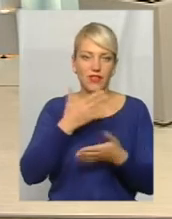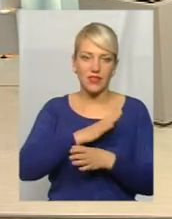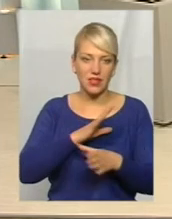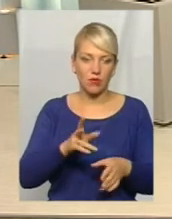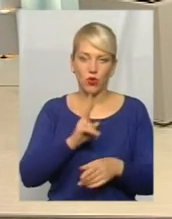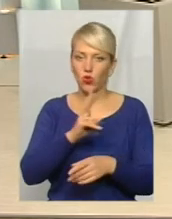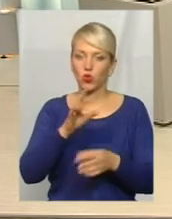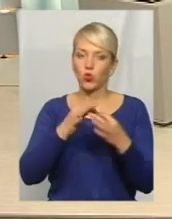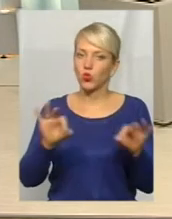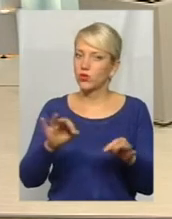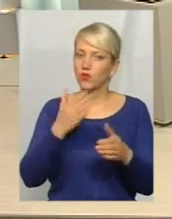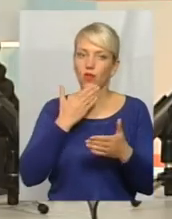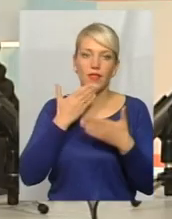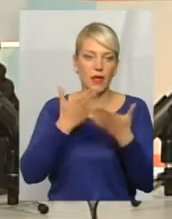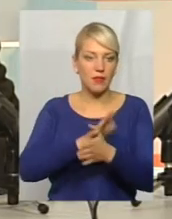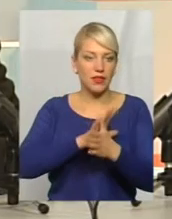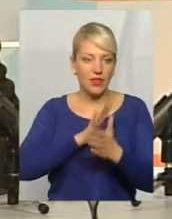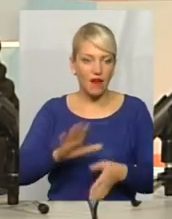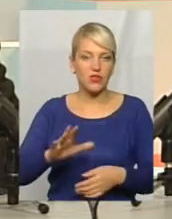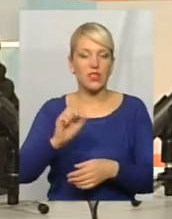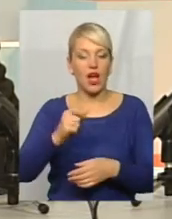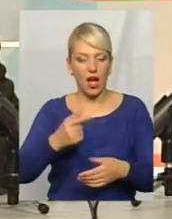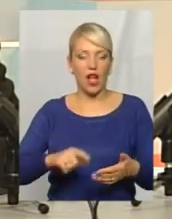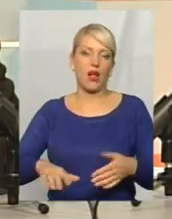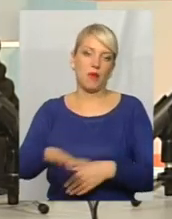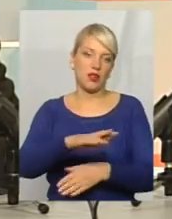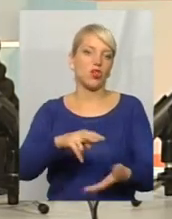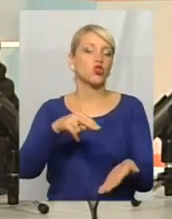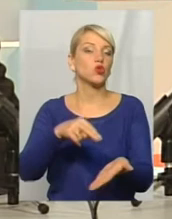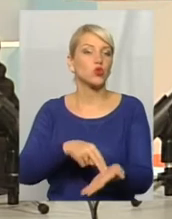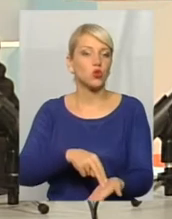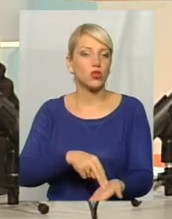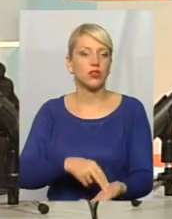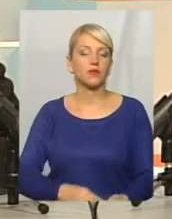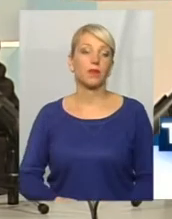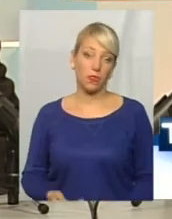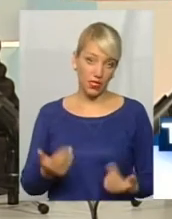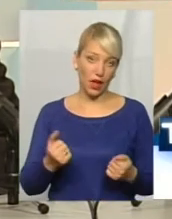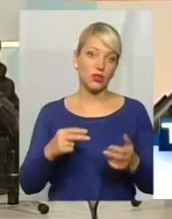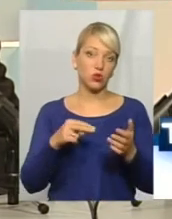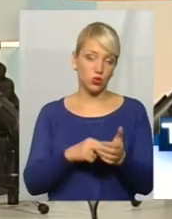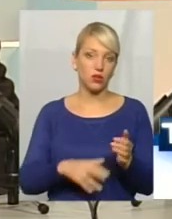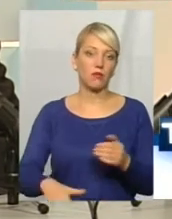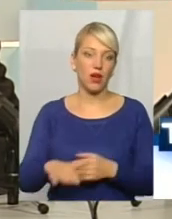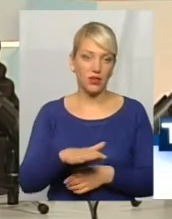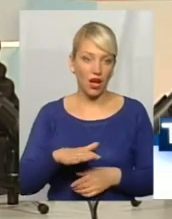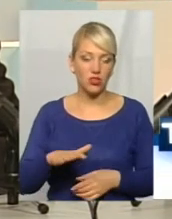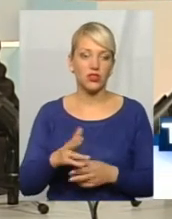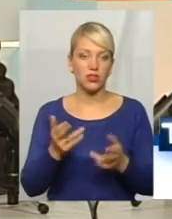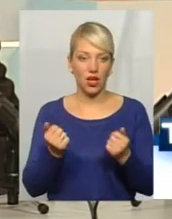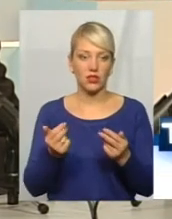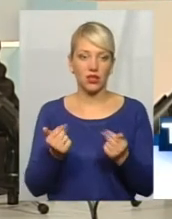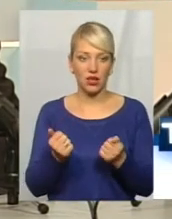них ніхто дозволу не питався, а майданчик постоїть. Стоїть майданчик. В сюжеті видно, так